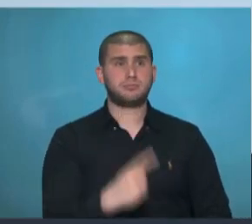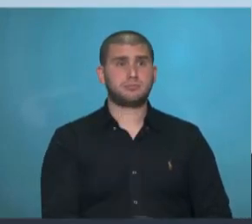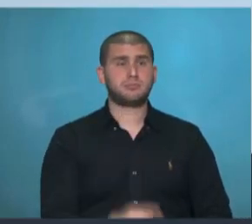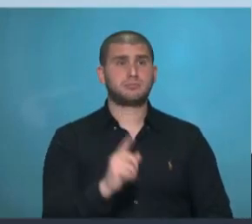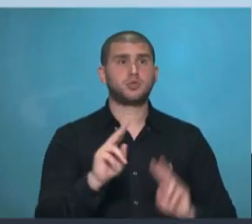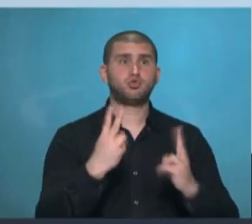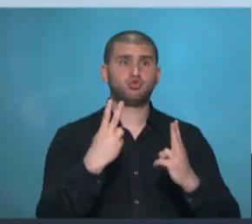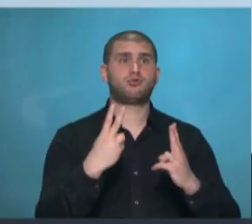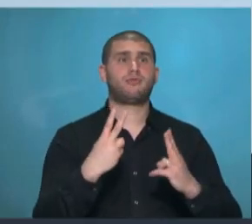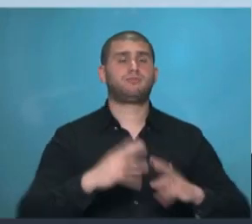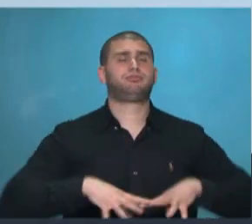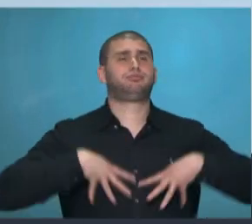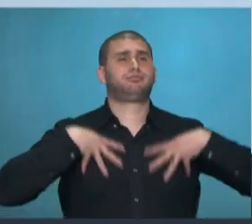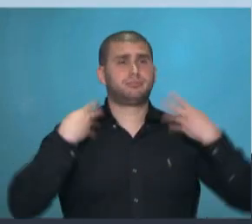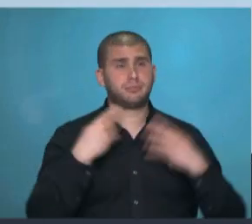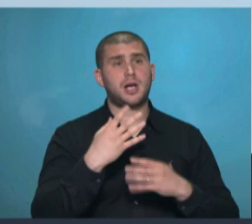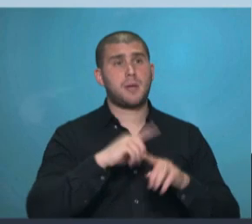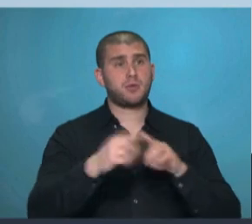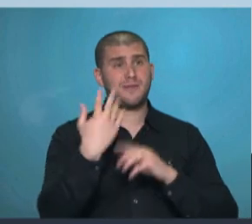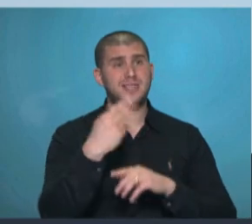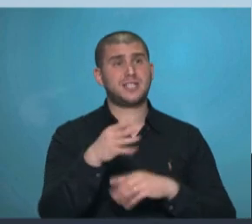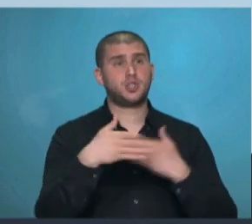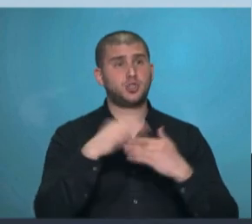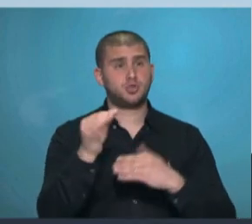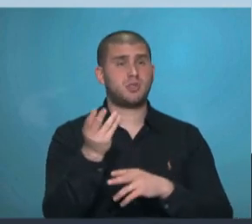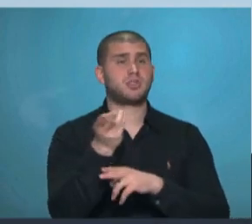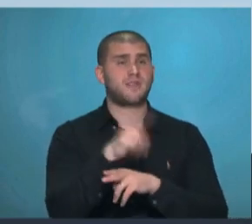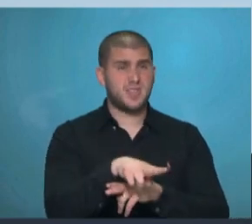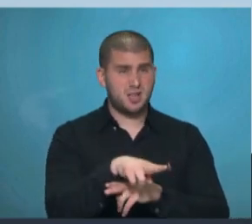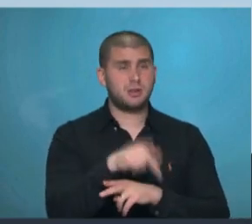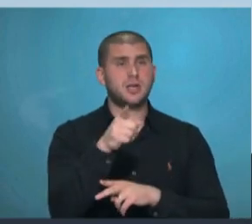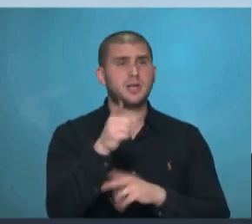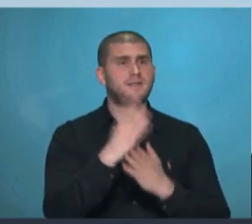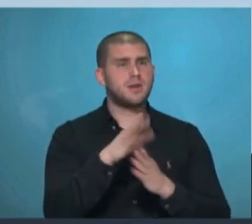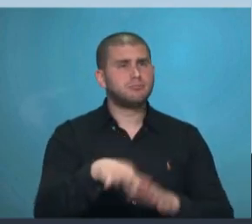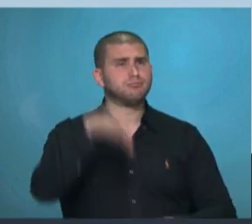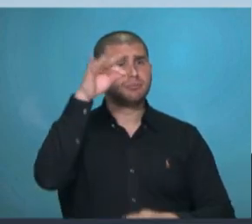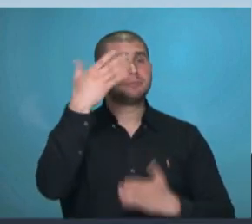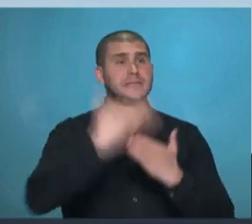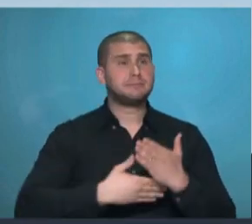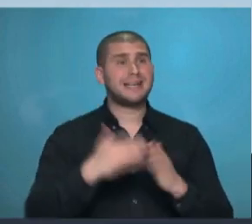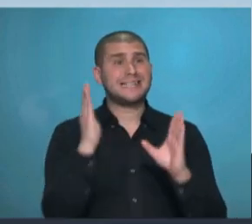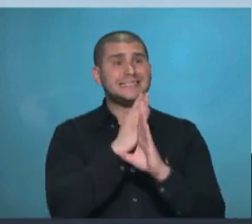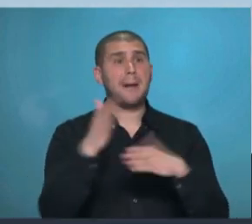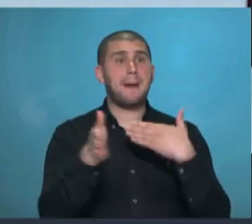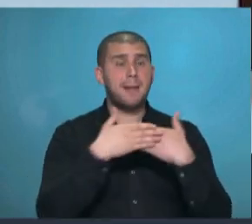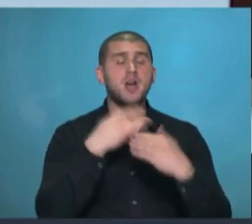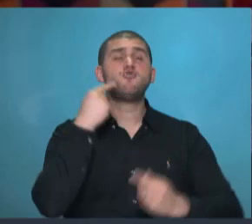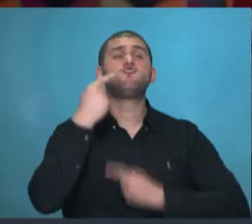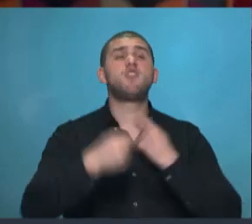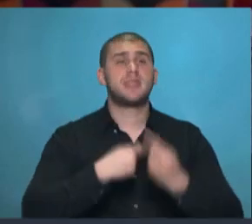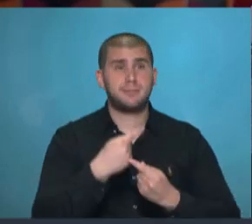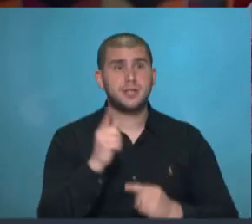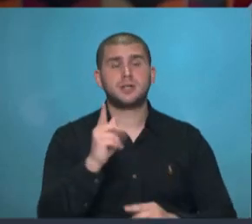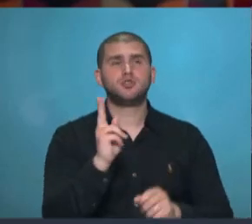זה חזר. חודשים לפני שאשתו של מלך נר הלכה לעולמה, היא שלפה מסמך שהסתירה מבעלה במשך שנים. היא